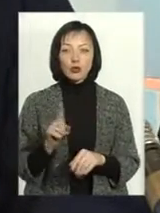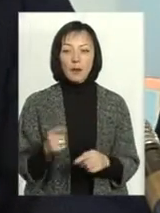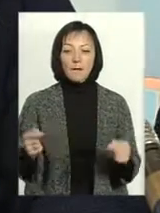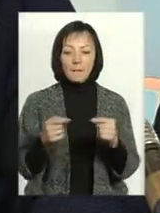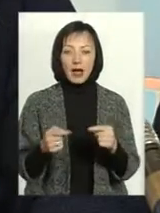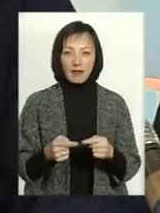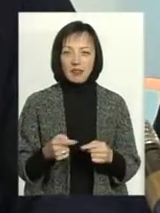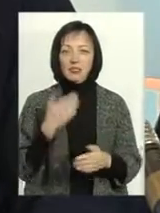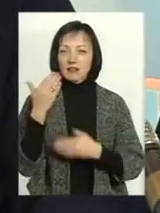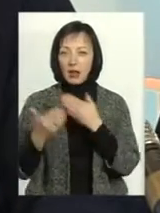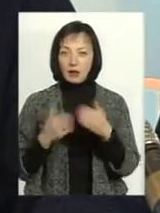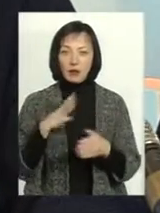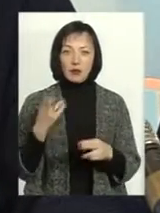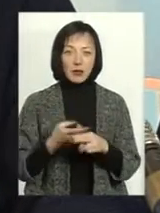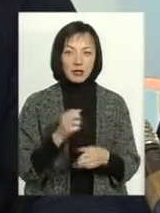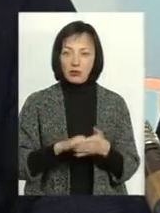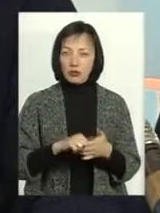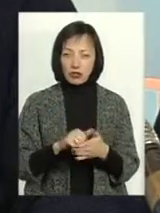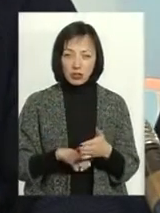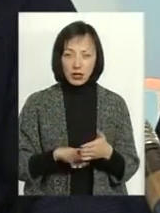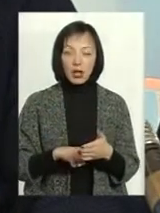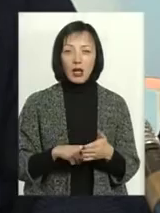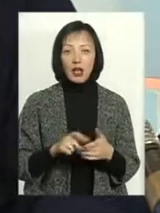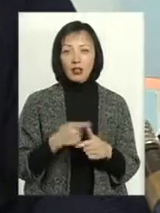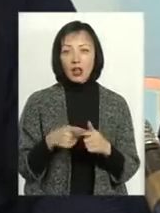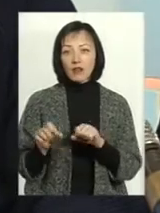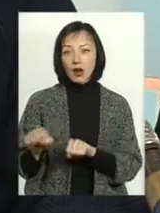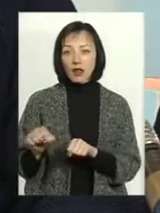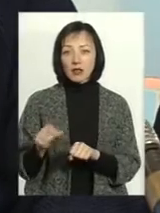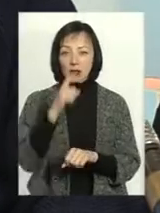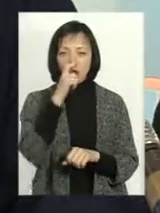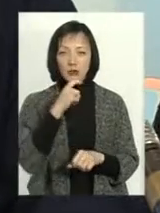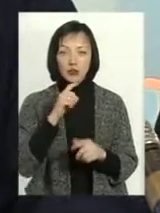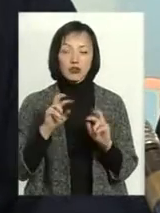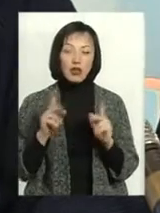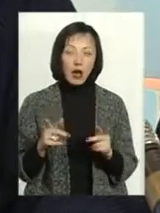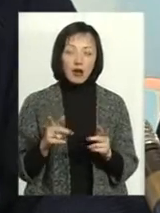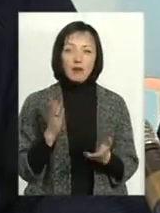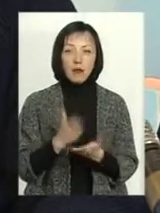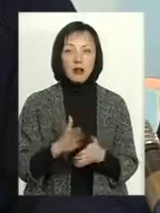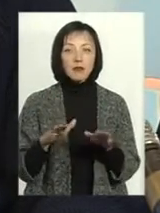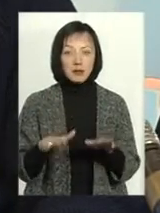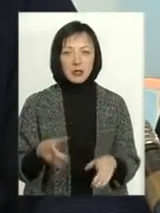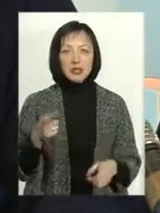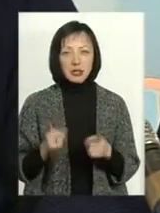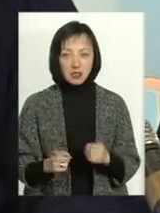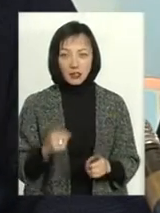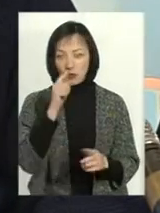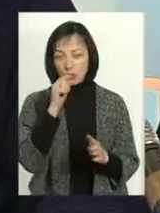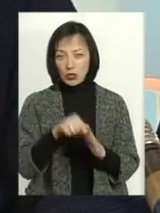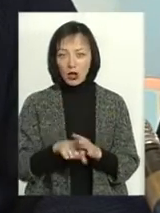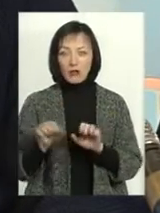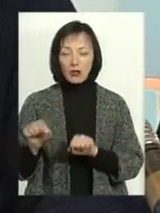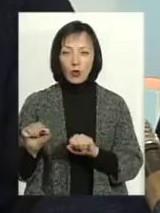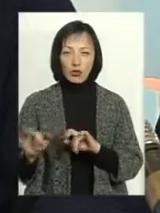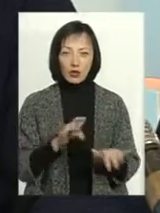певні звернення були безпідставні, необґрунтовані, чи то адвокати в силу нерозуміння, чи як, однак мали місце і дійсно – втручання в